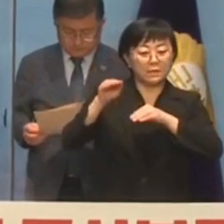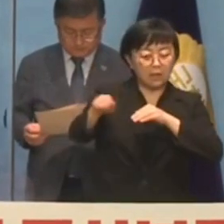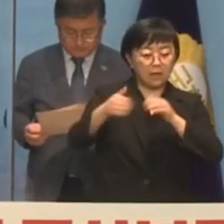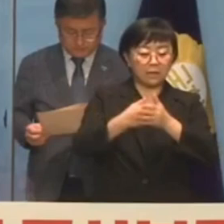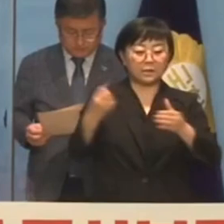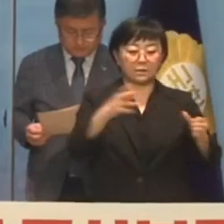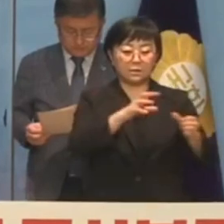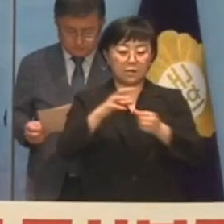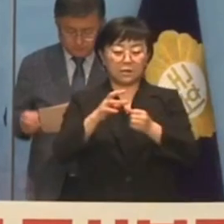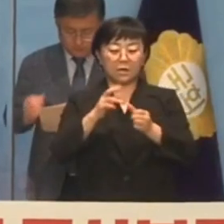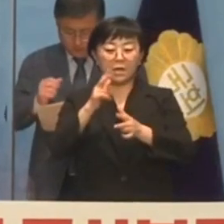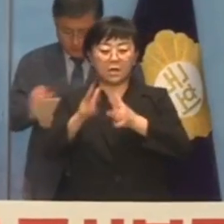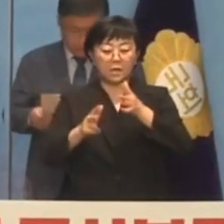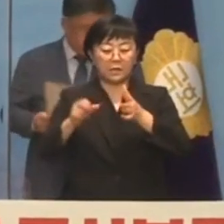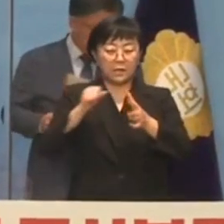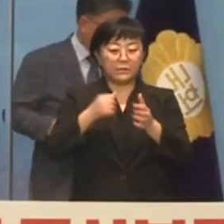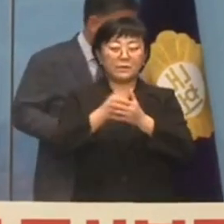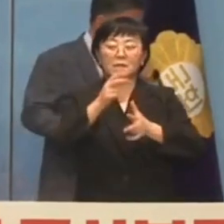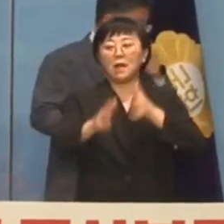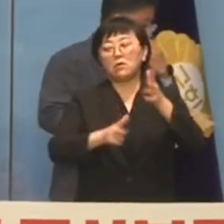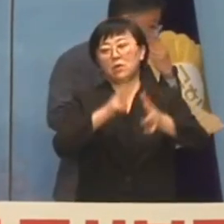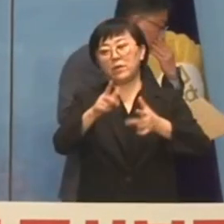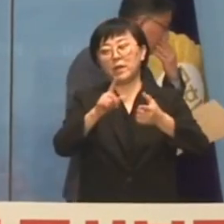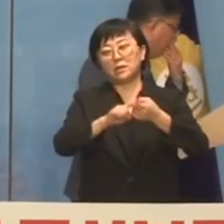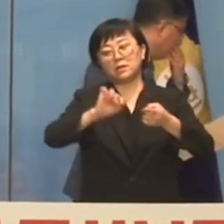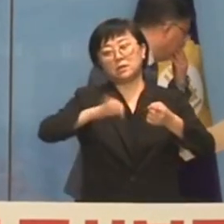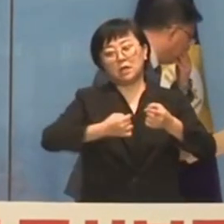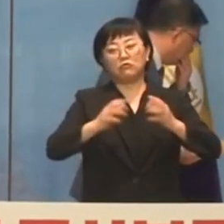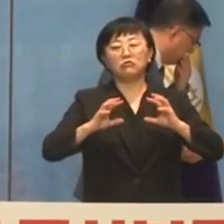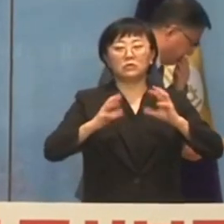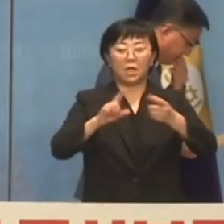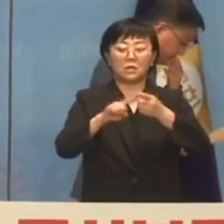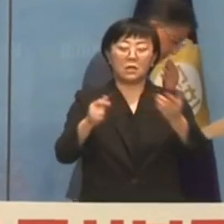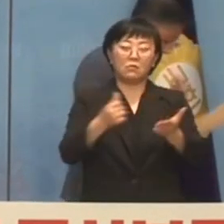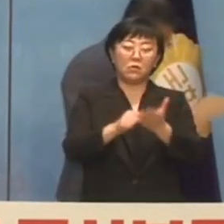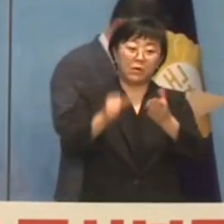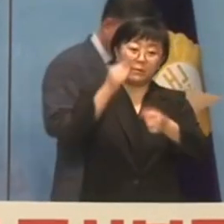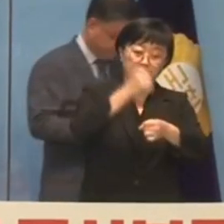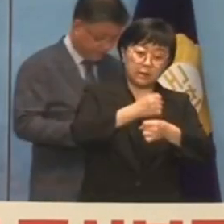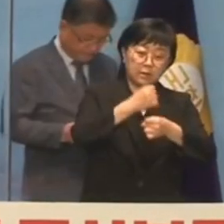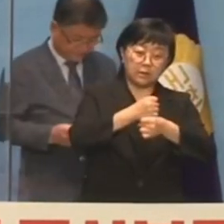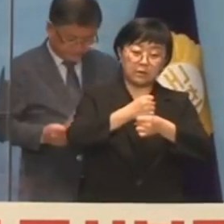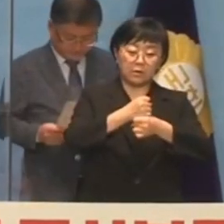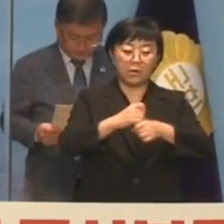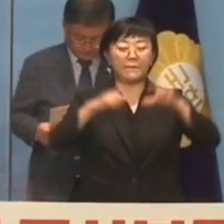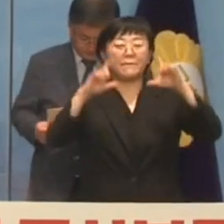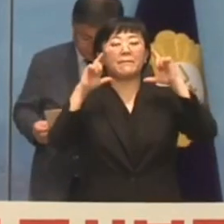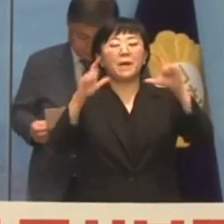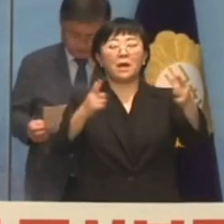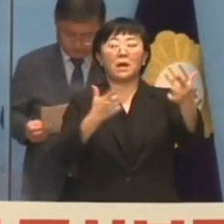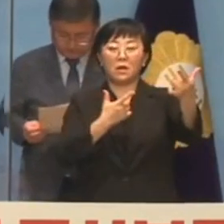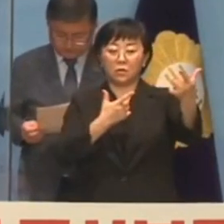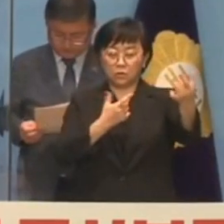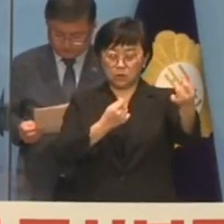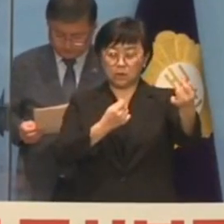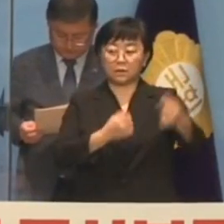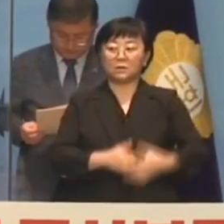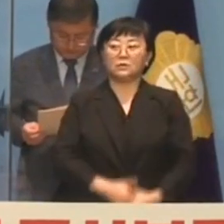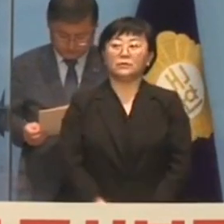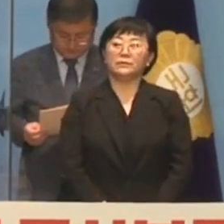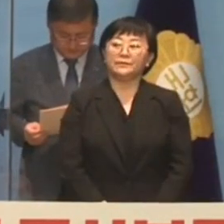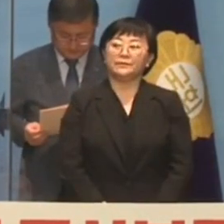재생에너지 산업에 있어서 자국 생산 우대 방침을 노골적으로 천명한 것이나